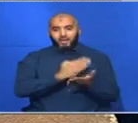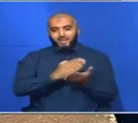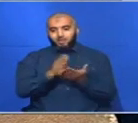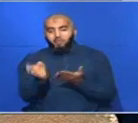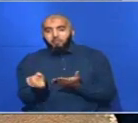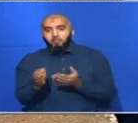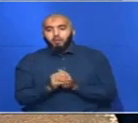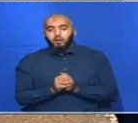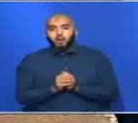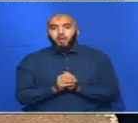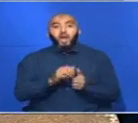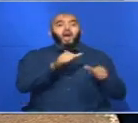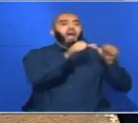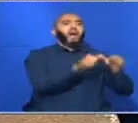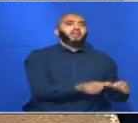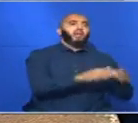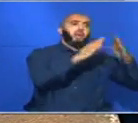تقصد الارض